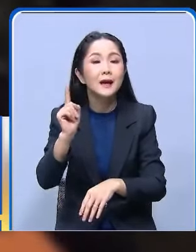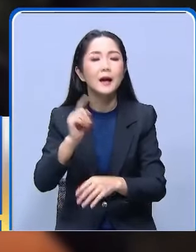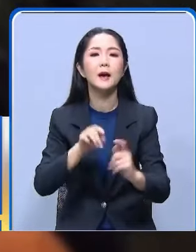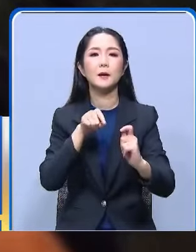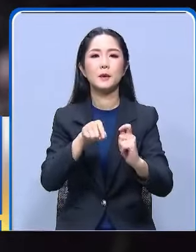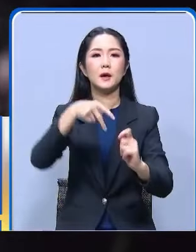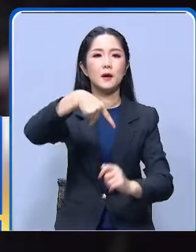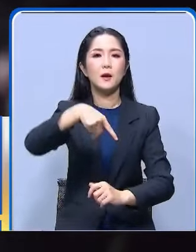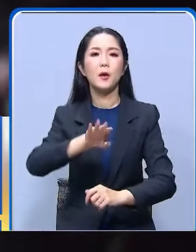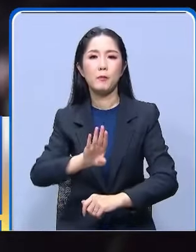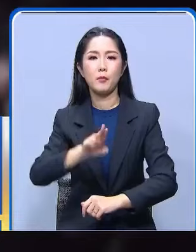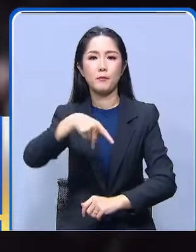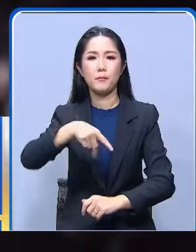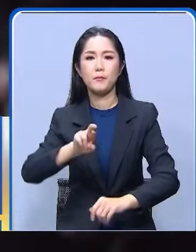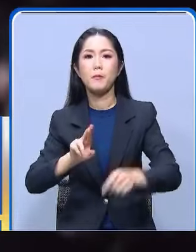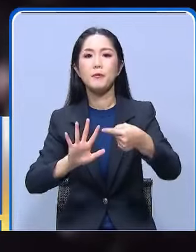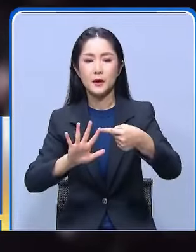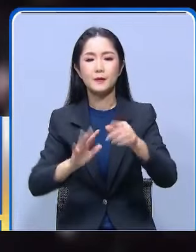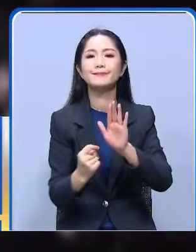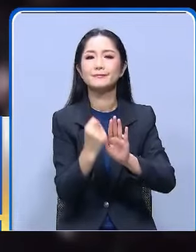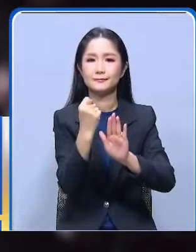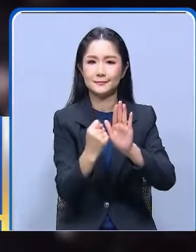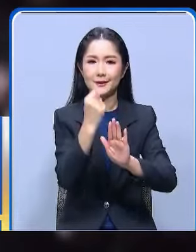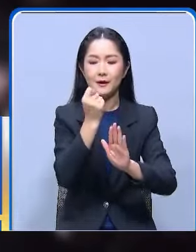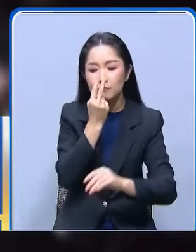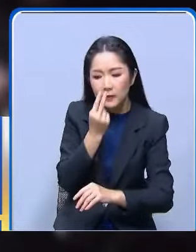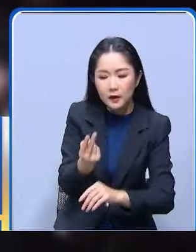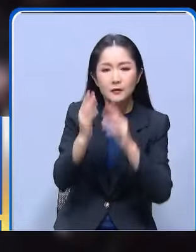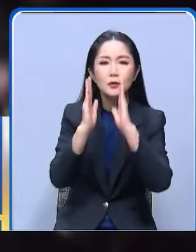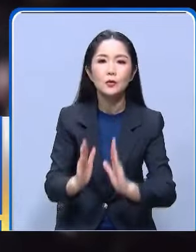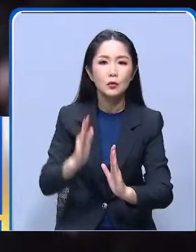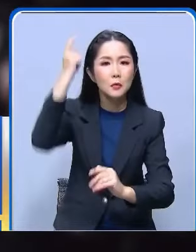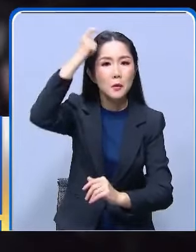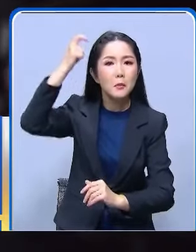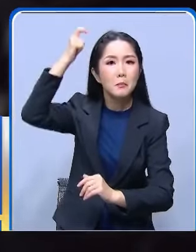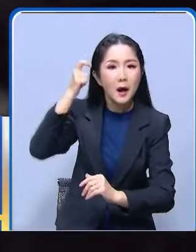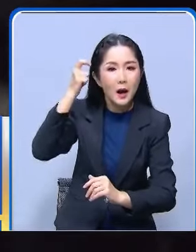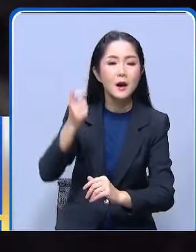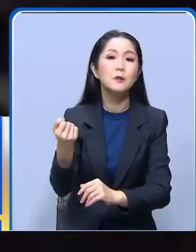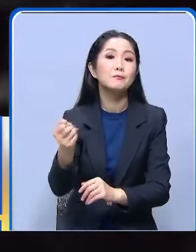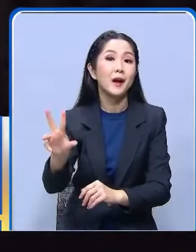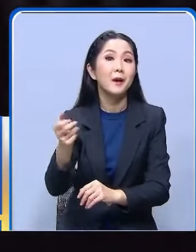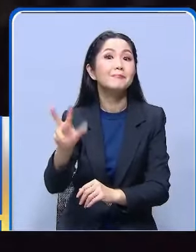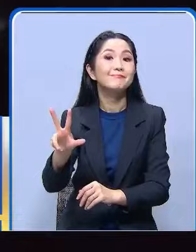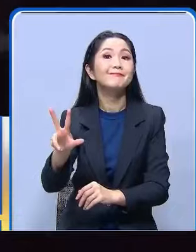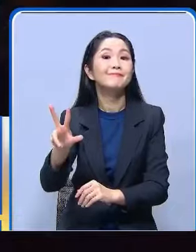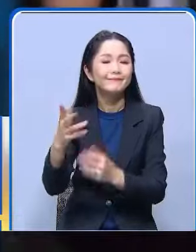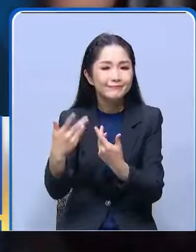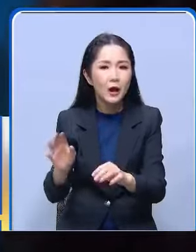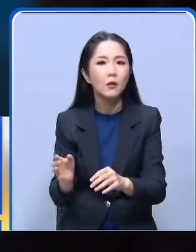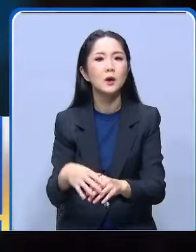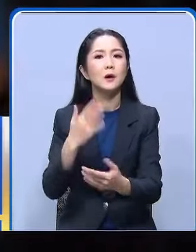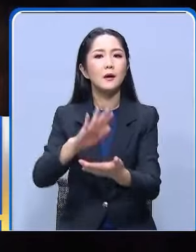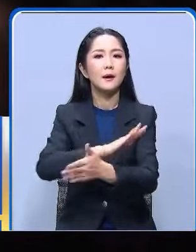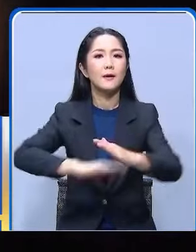ดตากตรวจสอบไปเจอชาวเมียนมาเชื้อสายโรฮิงญา13คนไม่มีเอกสารการเข้าเมืองส่วน